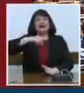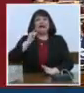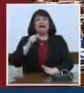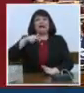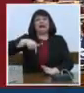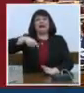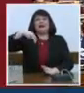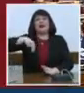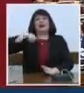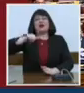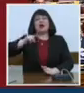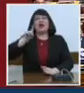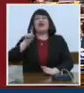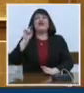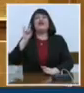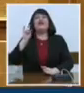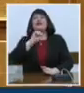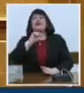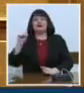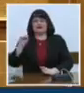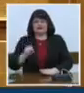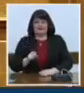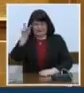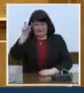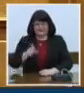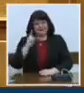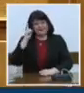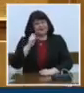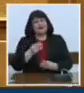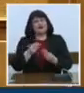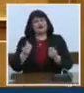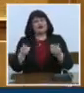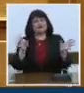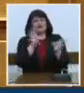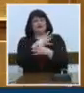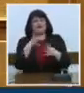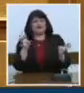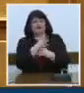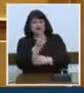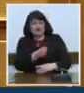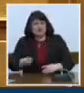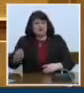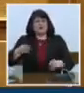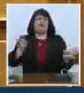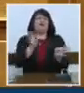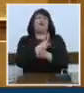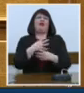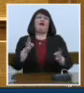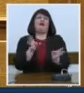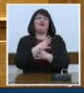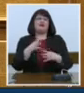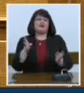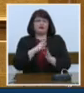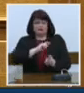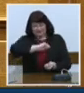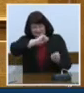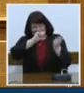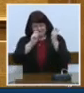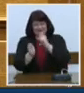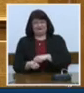καλά, το λαϊκισμό, τον αχαλήνοτο λαϊκισμό, που θα μεταμορφώσει